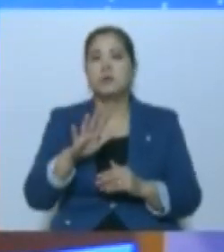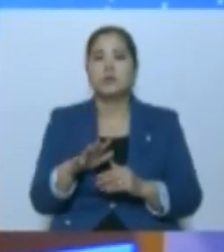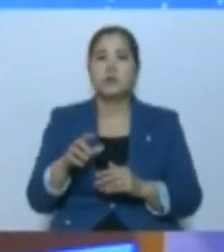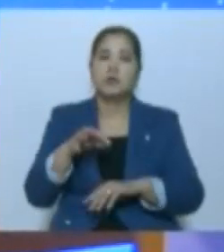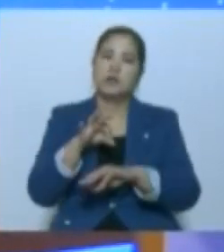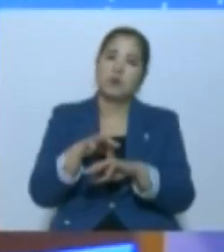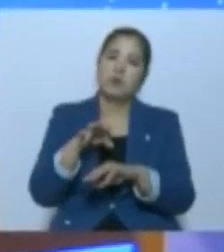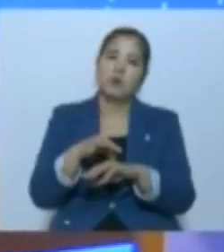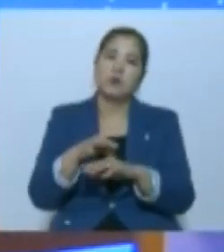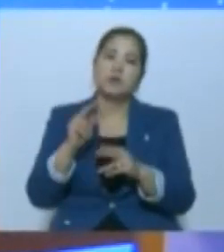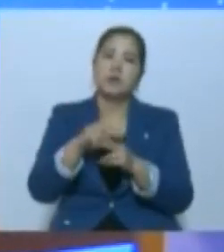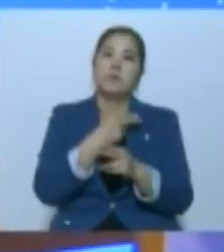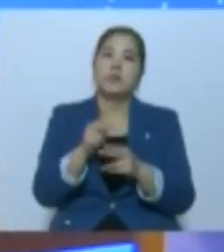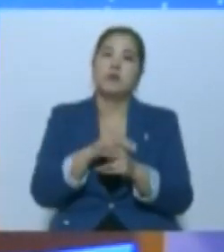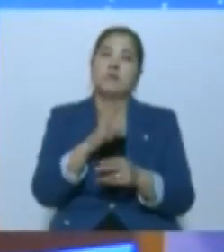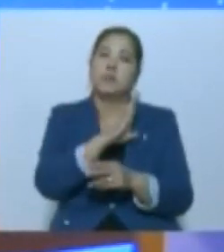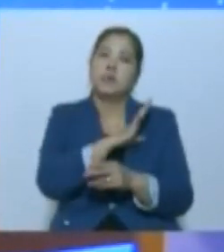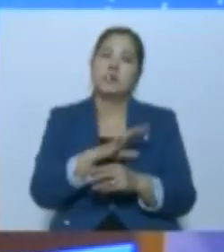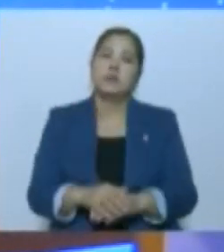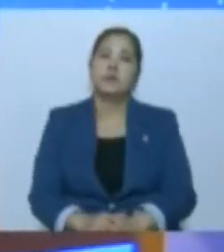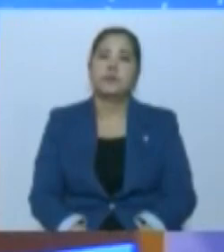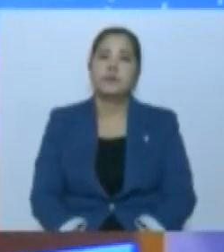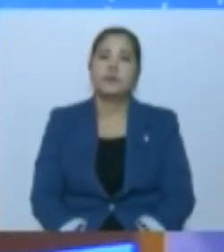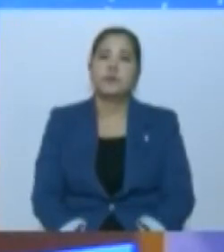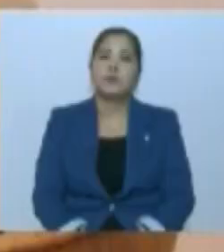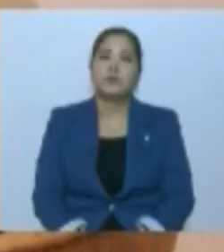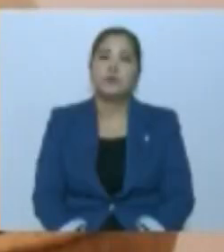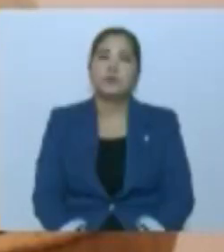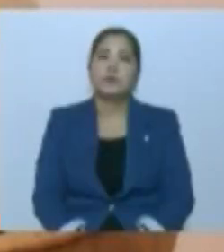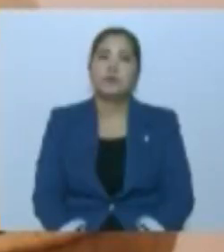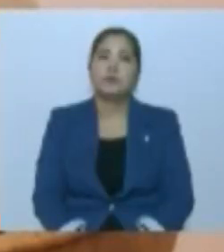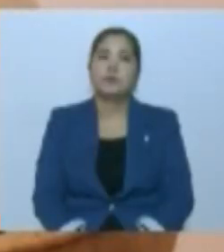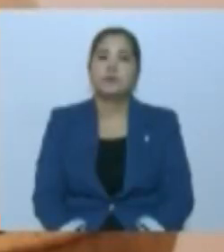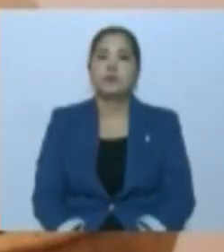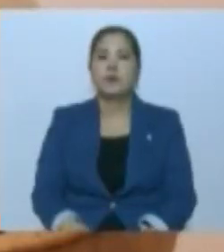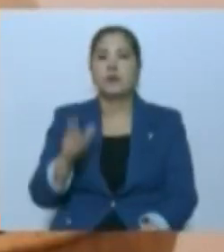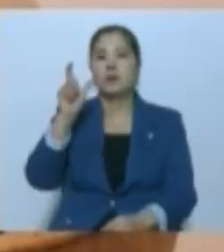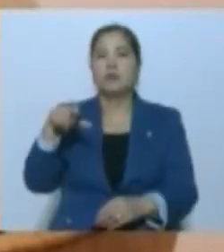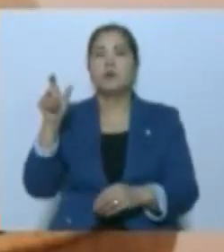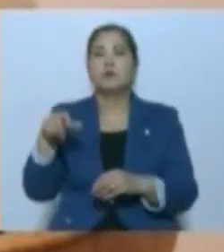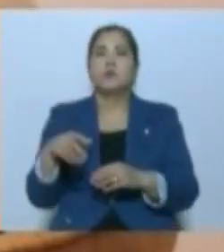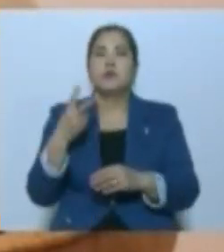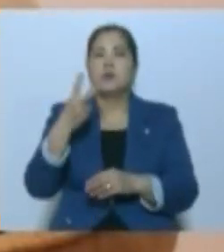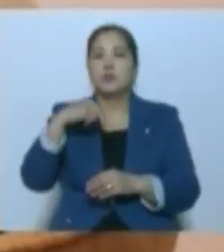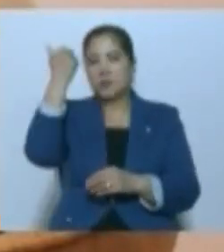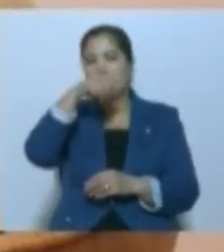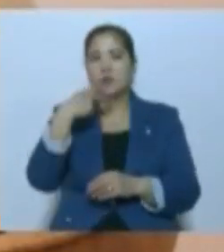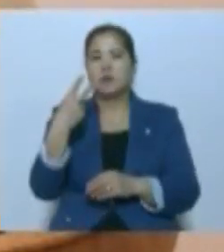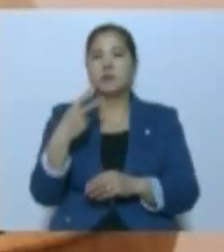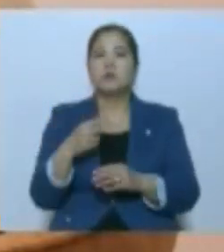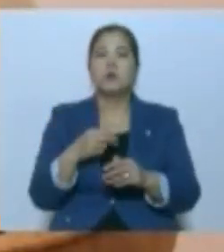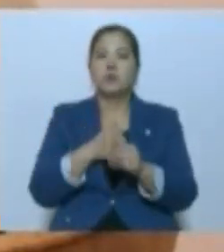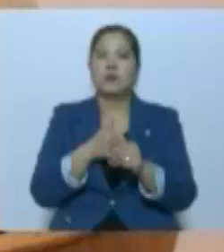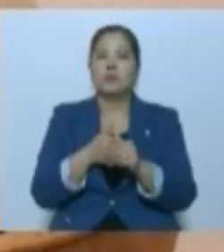алып жатыр. Тақырыпты әріптесім Жансая Жанұзақ баяндайды. Кейіпкеріміз 2 жыл есірткіге тәуелді болған,